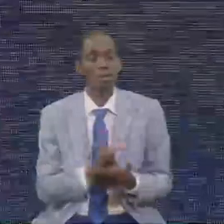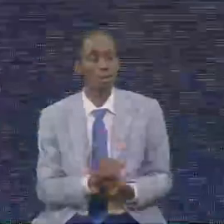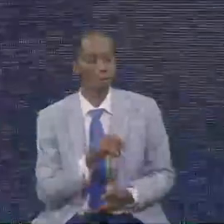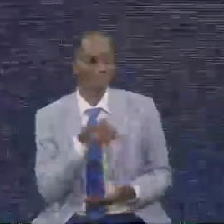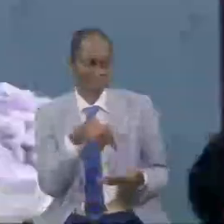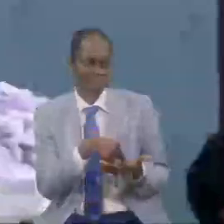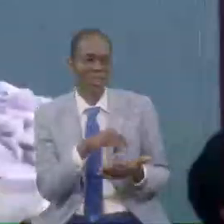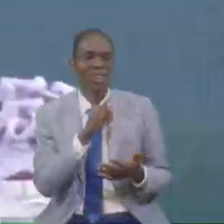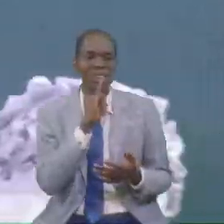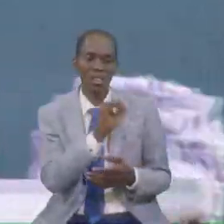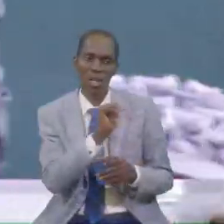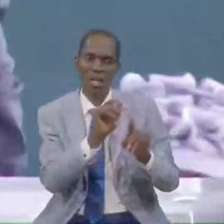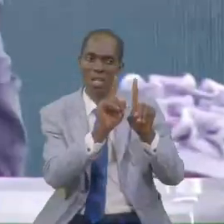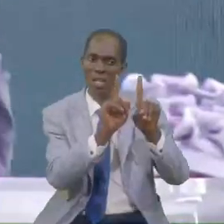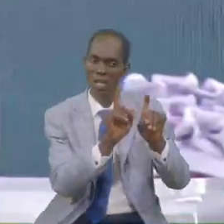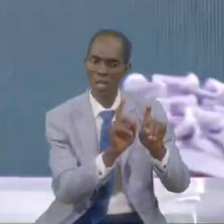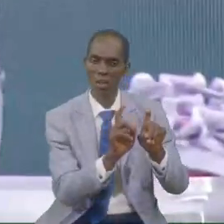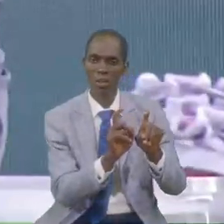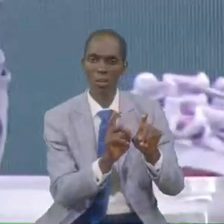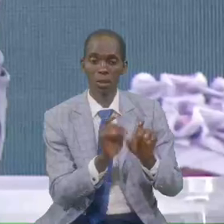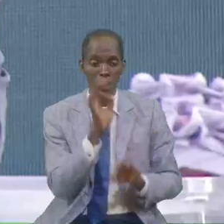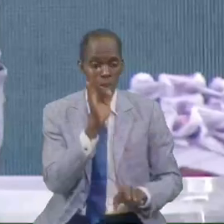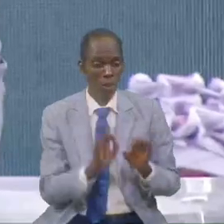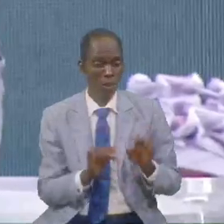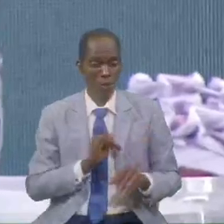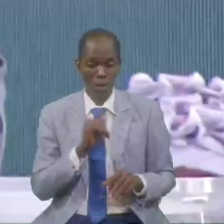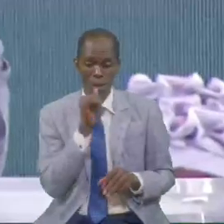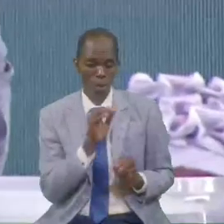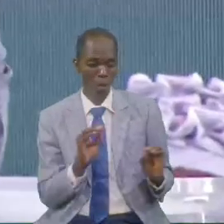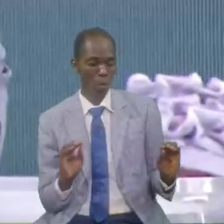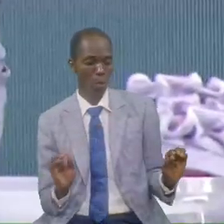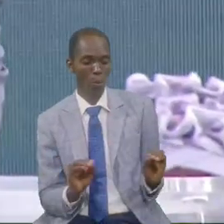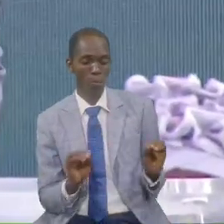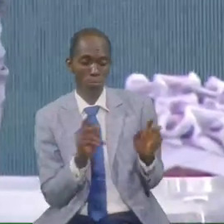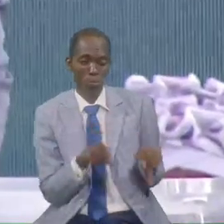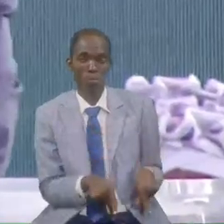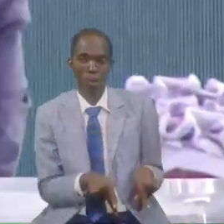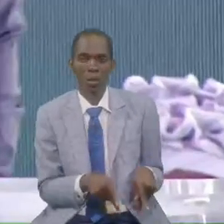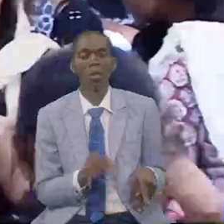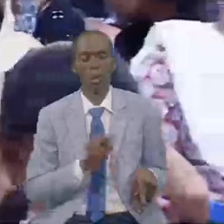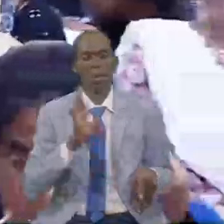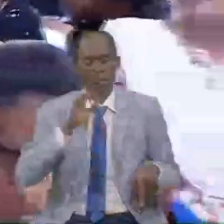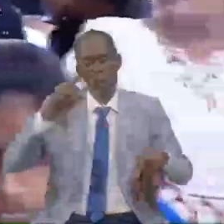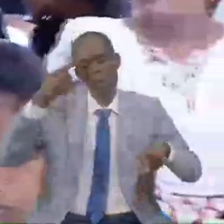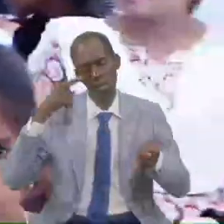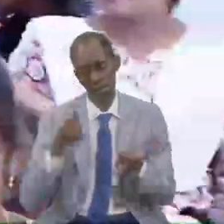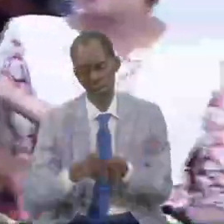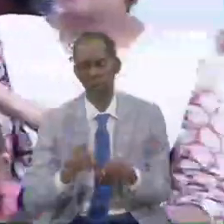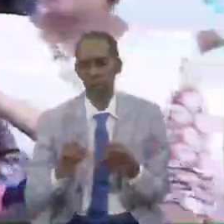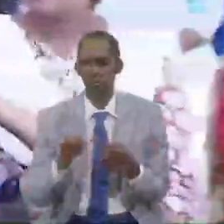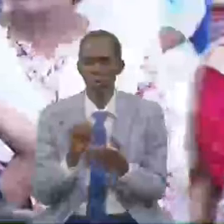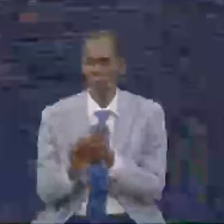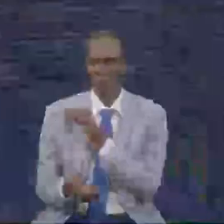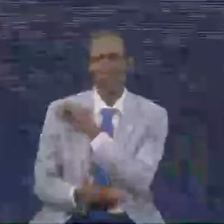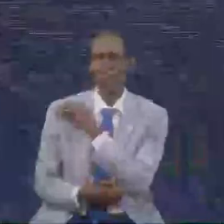Il dit ça, c'est un test. Si je suis un zéro, je cède à la tentation.